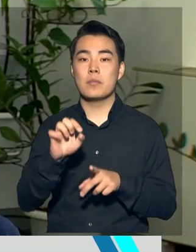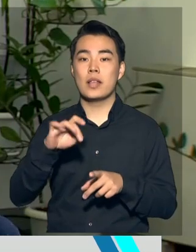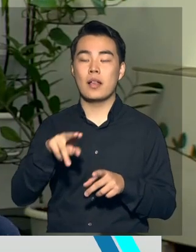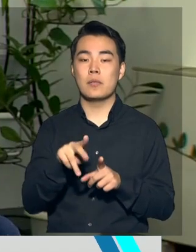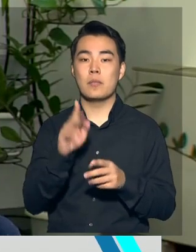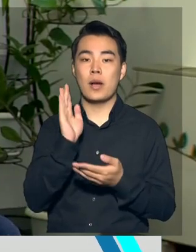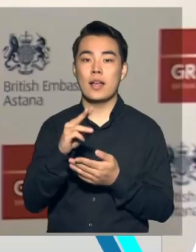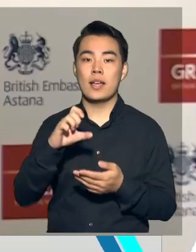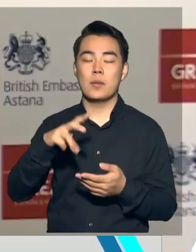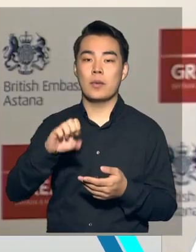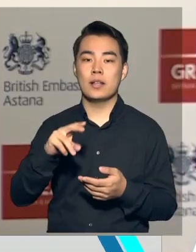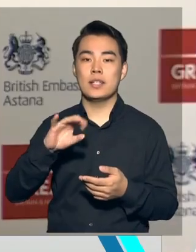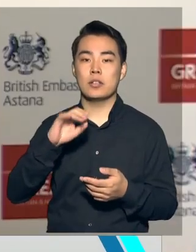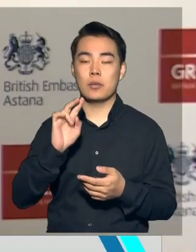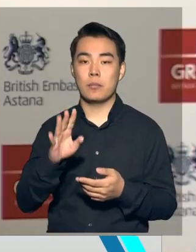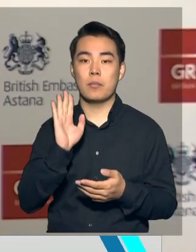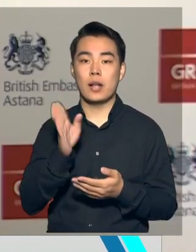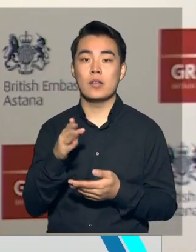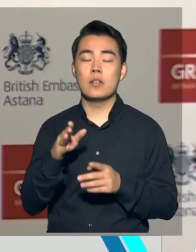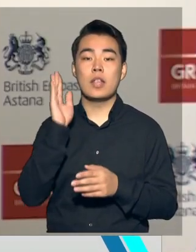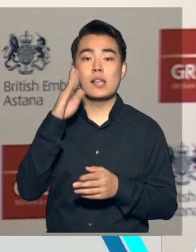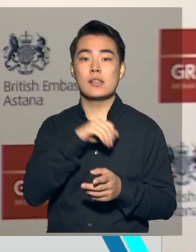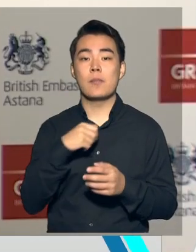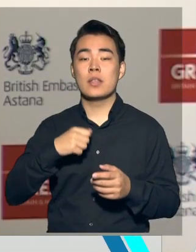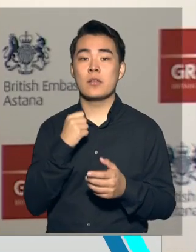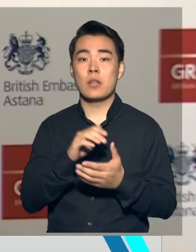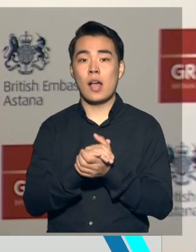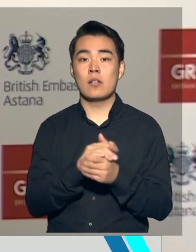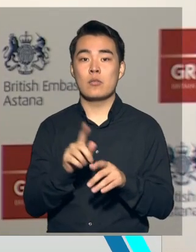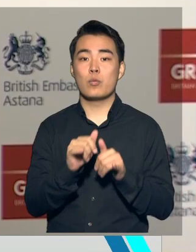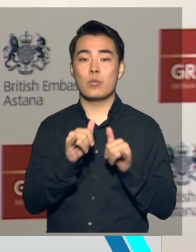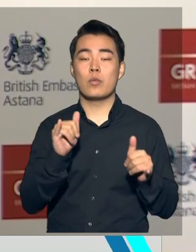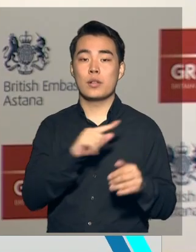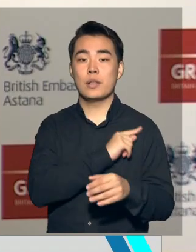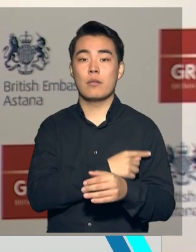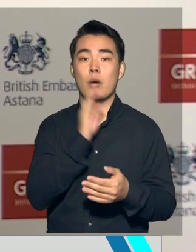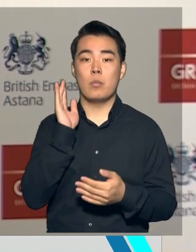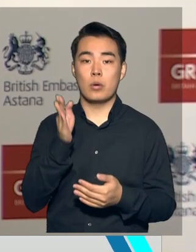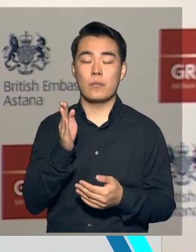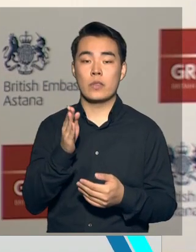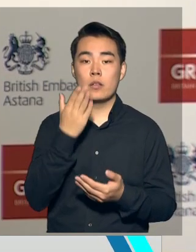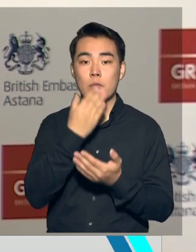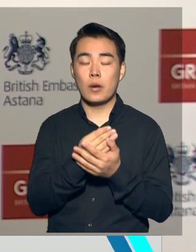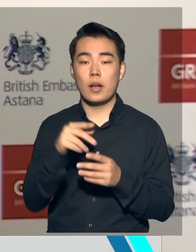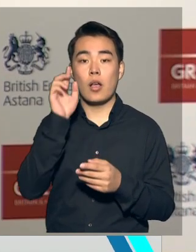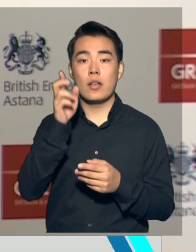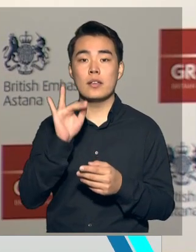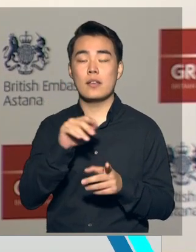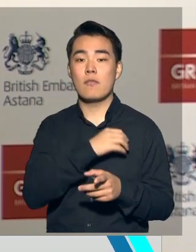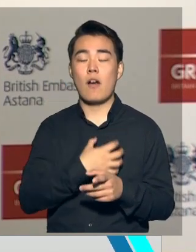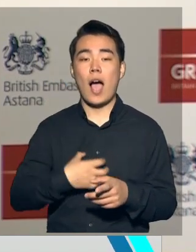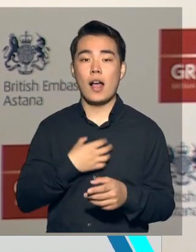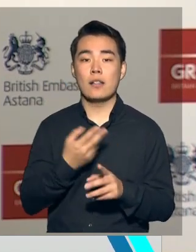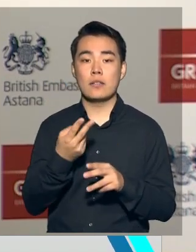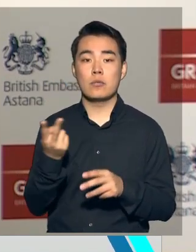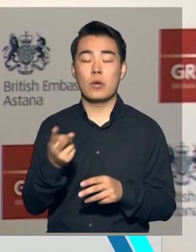баронесса Эмма Николсон мы видим и дальнейшее усиление партнерства торговых Отношений между нашими странами и в этом контексте очень важно чтобы